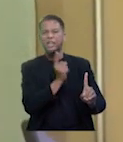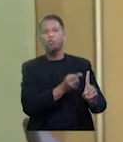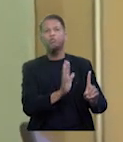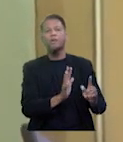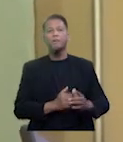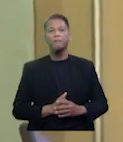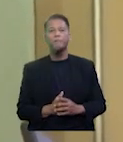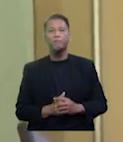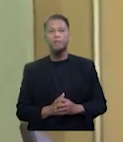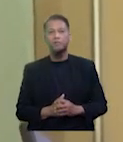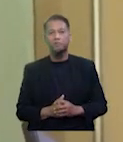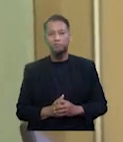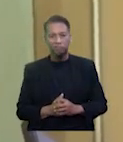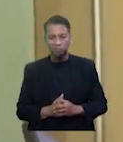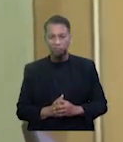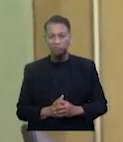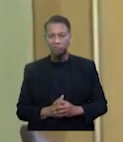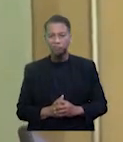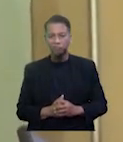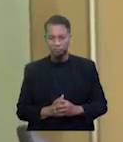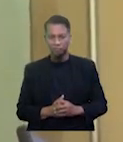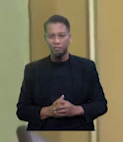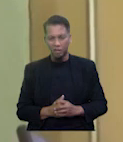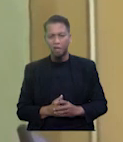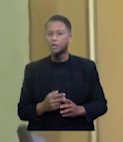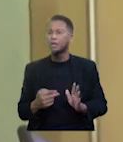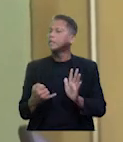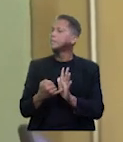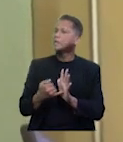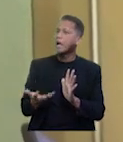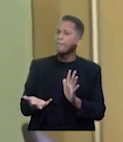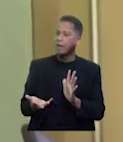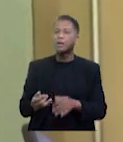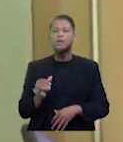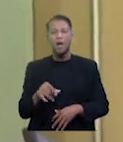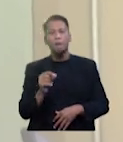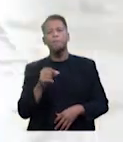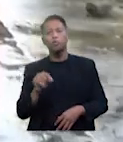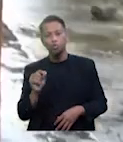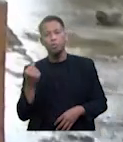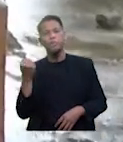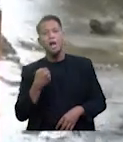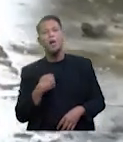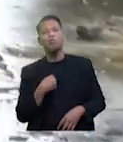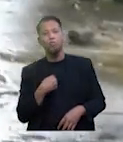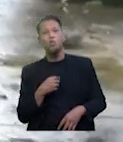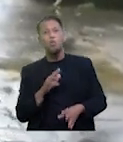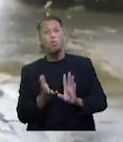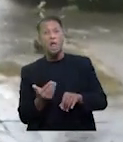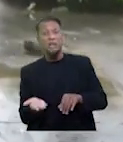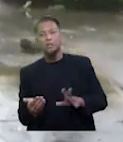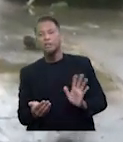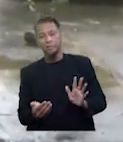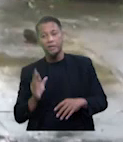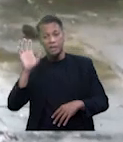Dalam buku pembinaan. Itu apa? Iya, mengakui kesalahan, tidak mengulangi perbuatan. Dinas Pendidikan Gunung